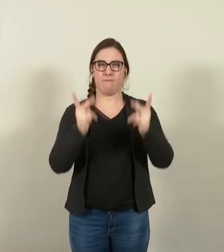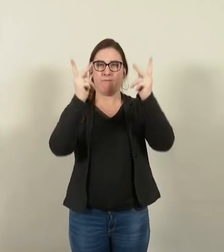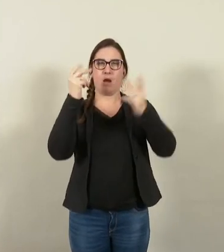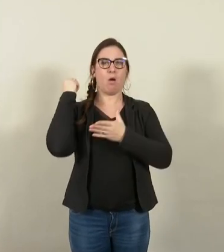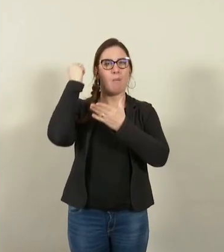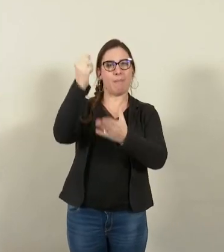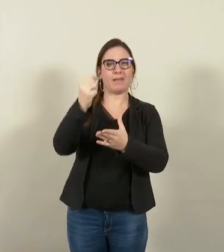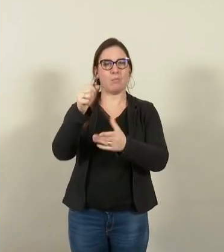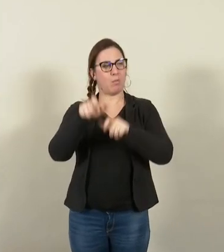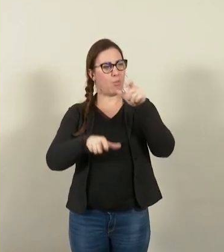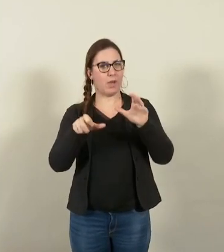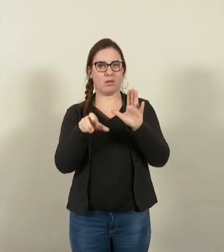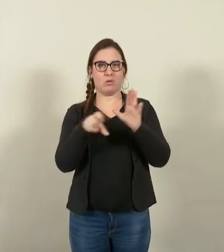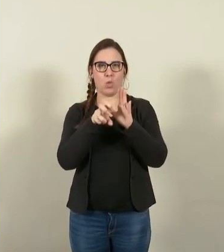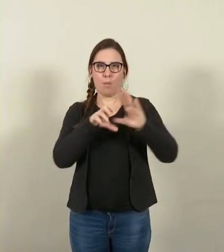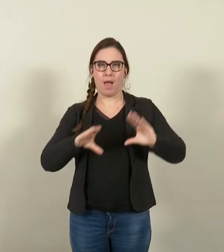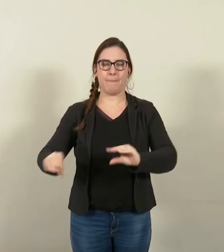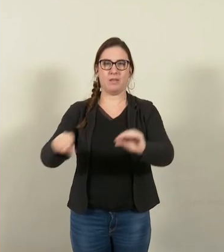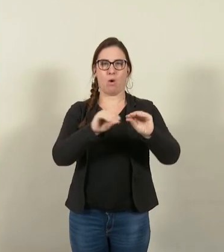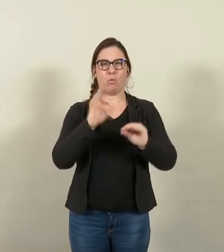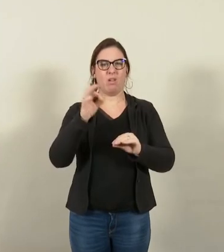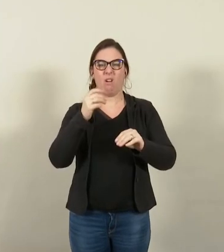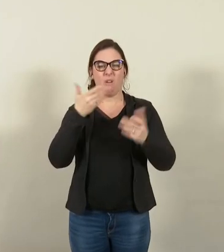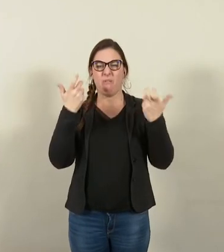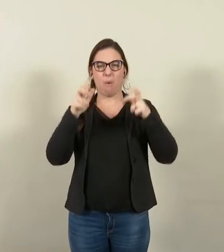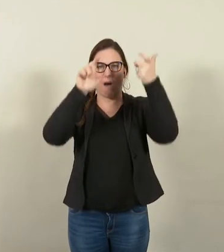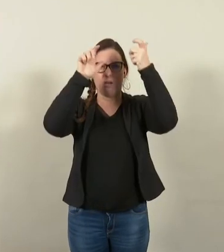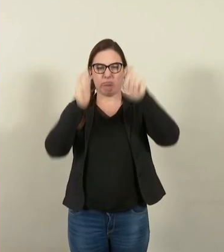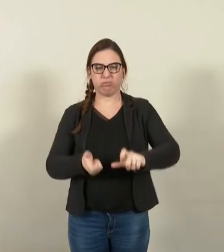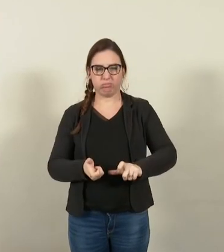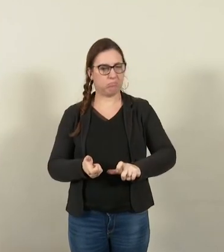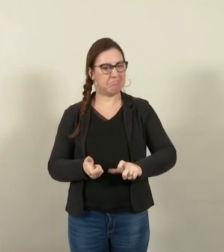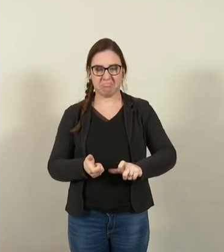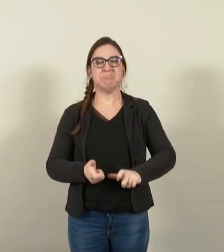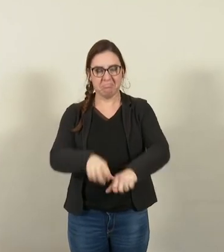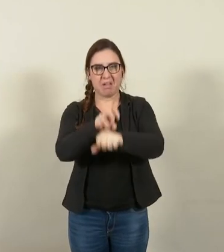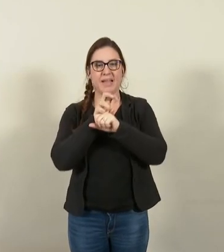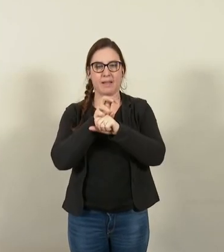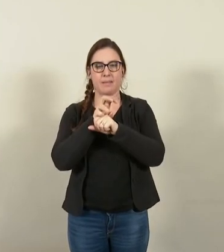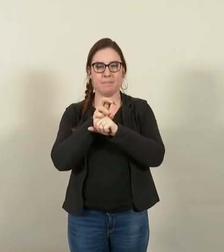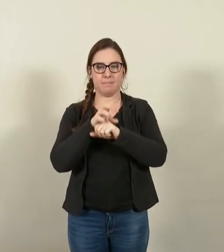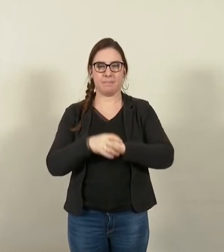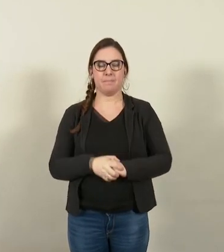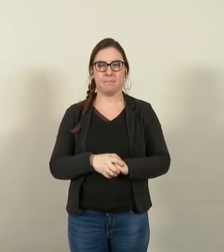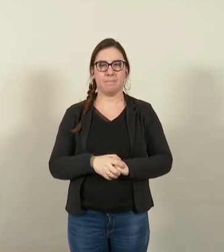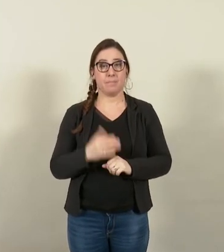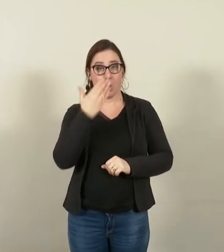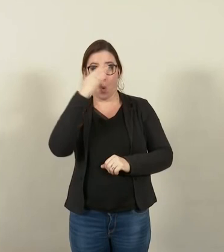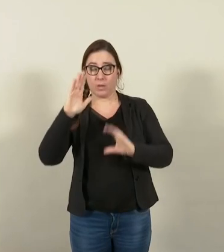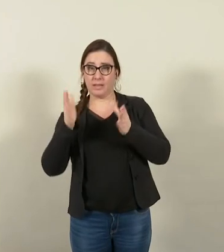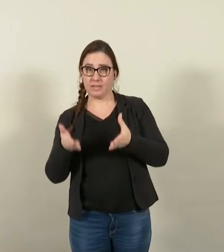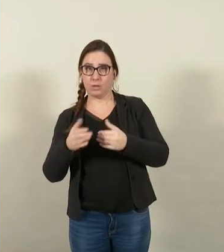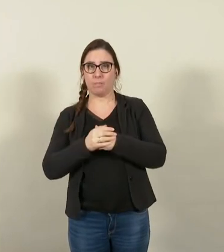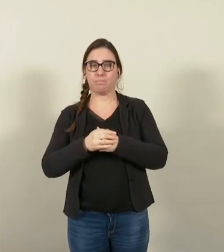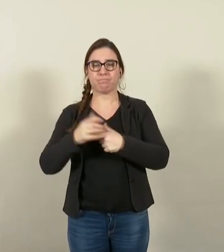commun des grenobloises et grenoblois plutôt que la démolition en ce choix fait écho à d'autres la rénovation de la